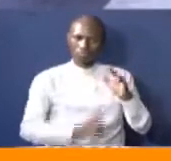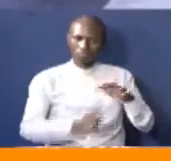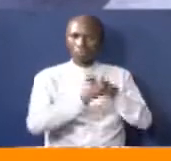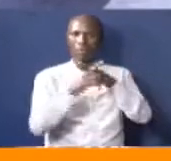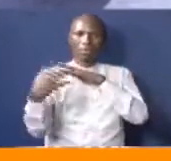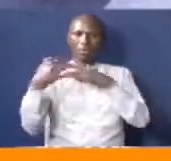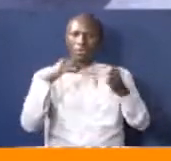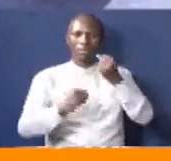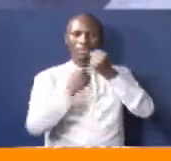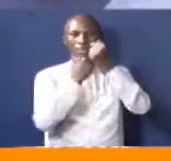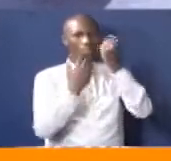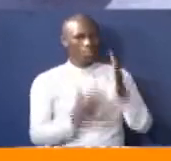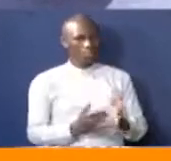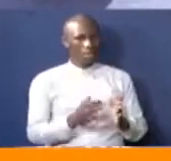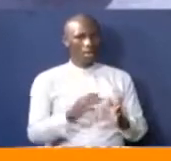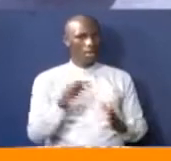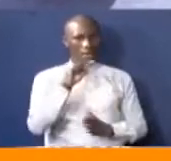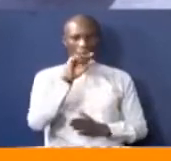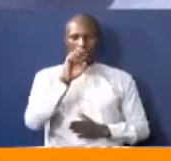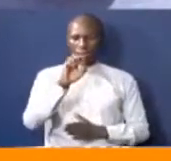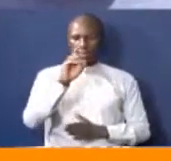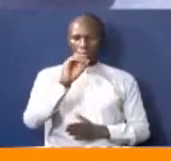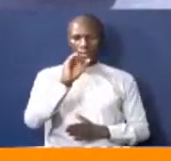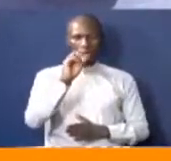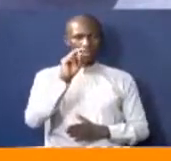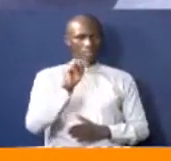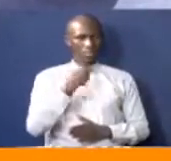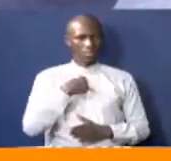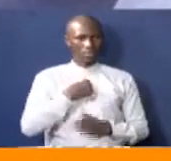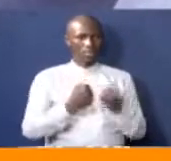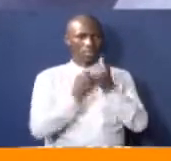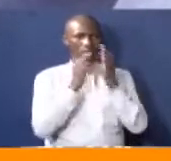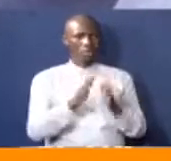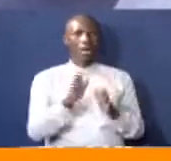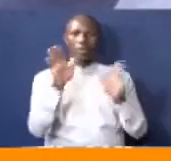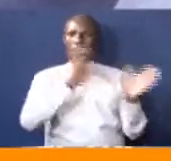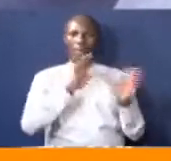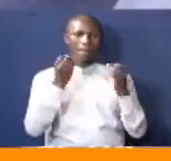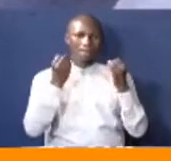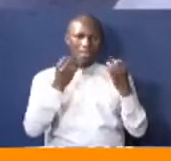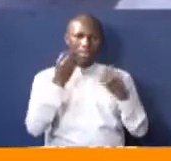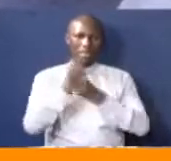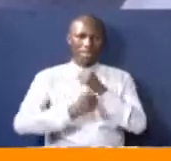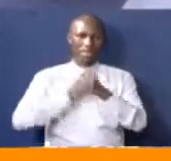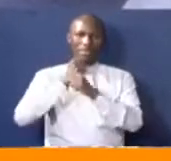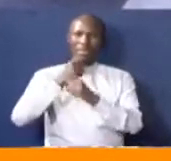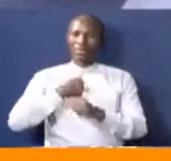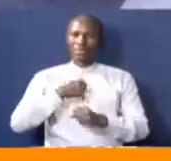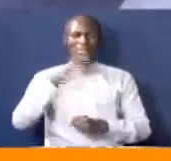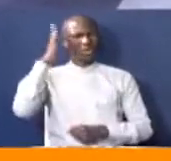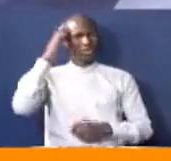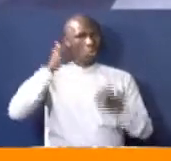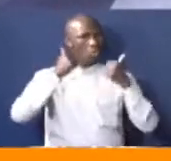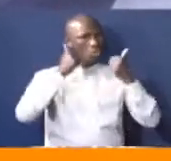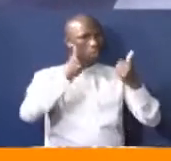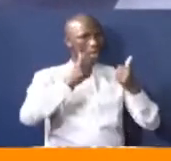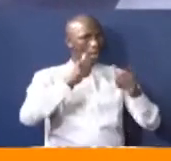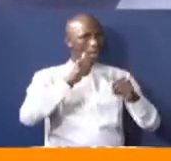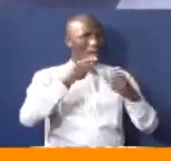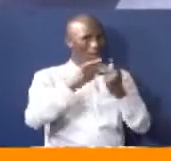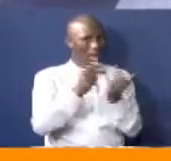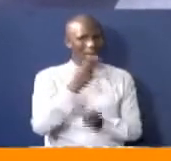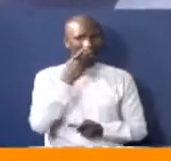na supporter zia ndo kutangitwe ni wa mjungi atani supporter wa waipa wa miaka mbingi nini tineza kana bandu kalonzo